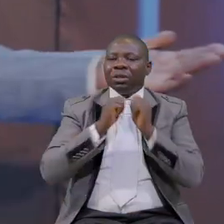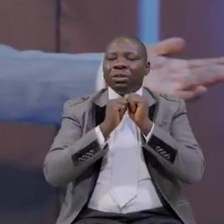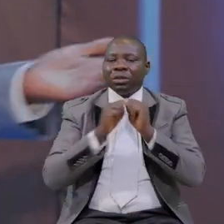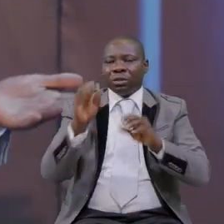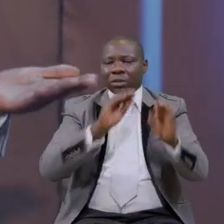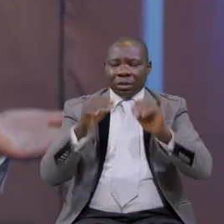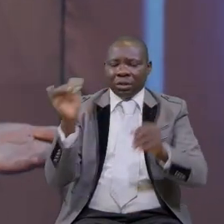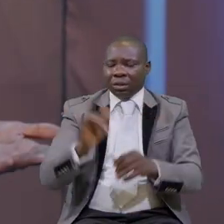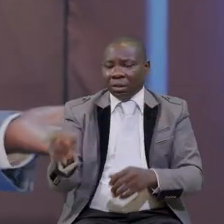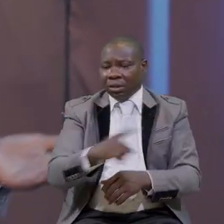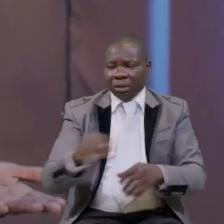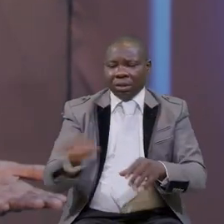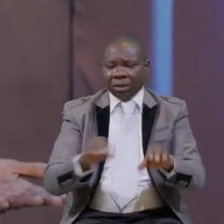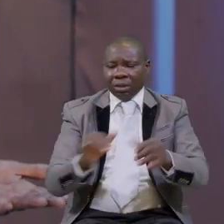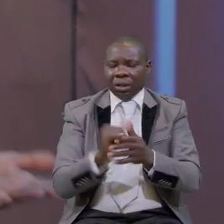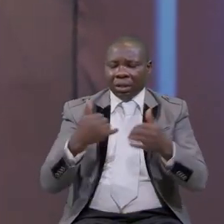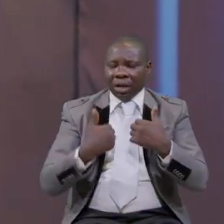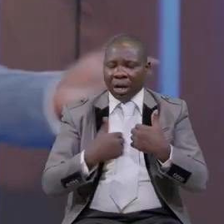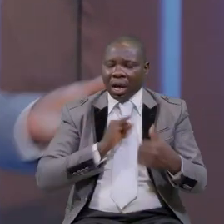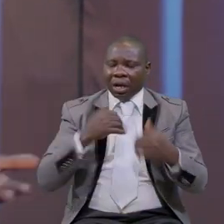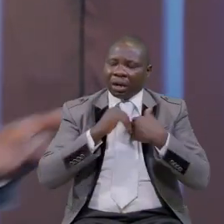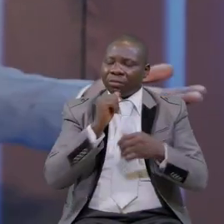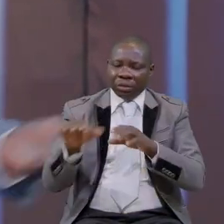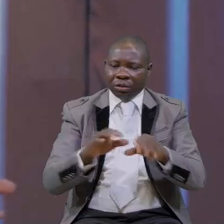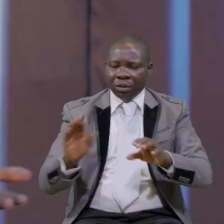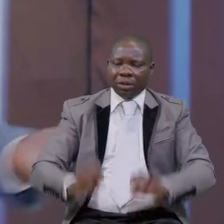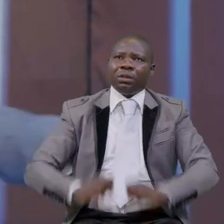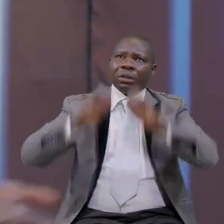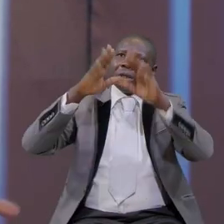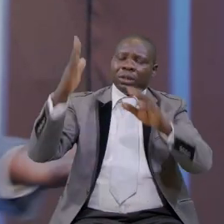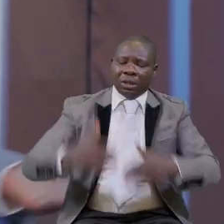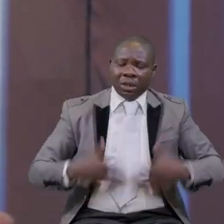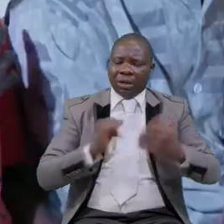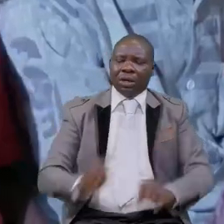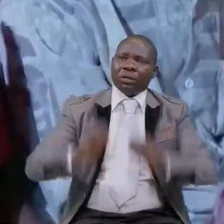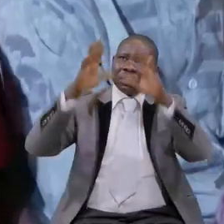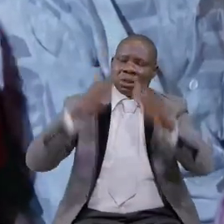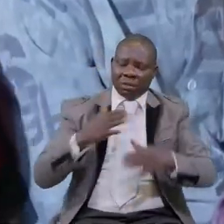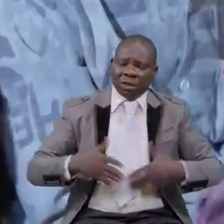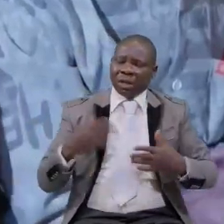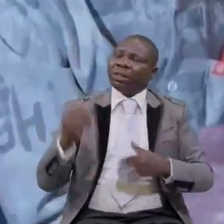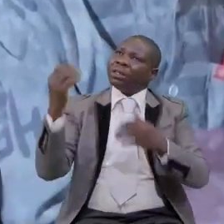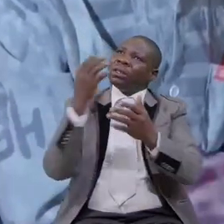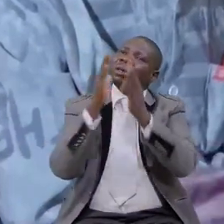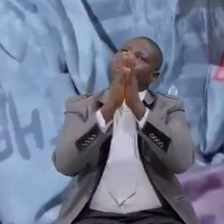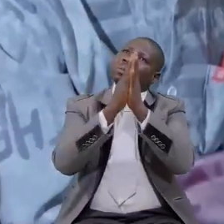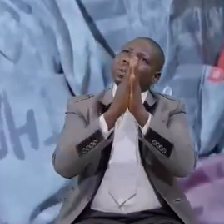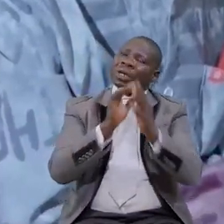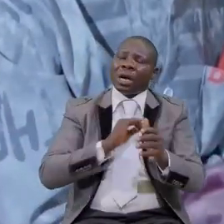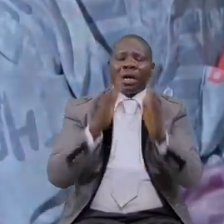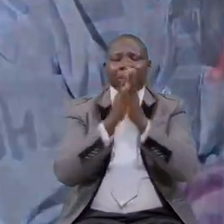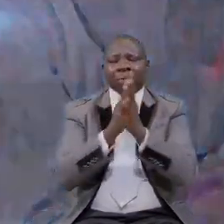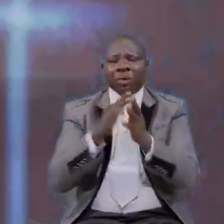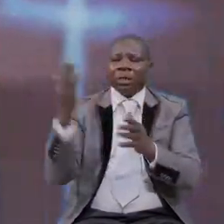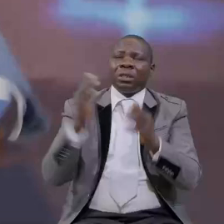Et parce j'ai fait ce qu'ils ont fait, ils ont donné leur vie à Jésus. Et j'ai donné ma vie, ils supplient, ils prient,